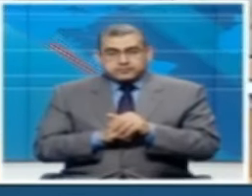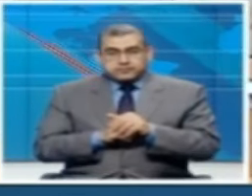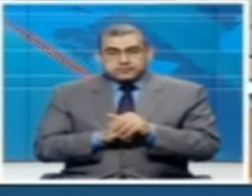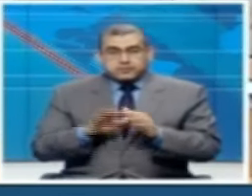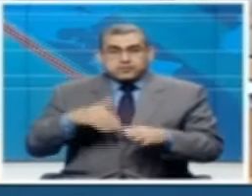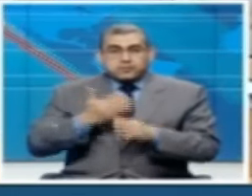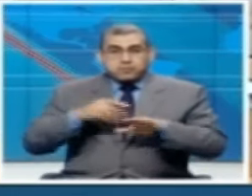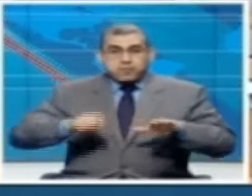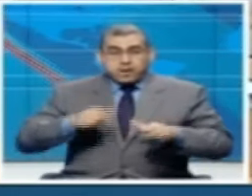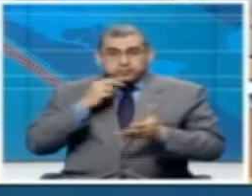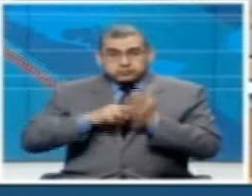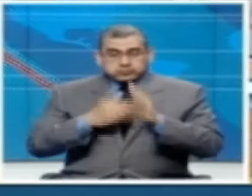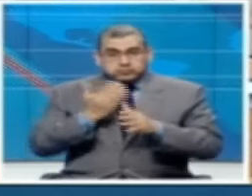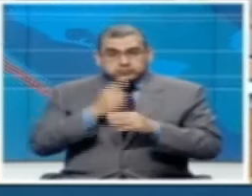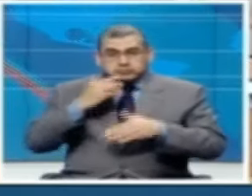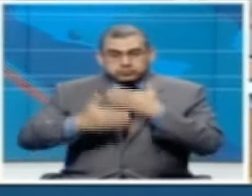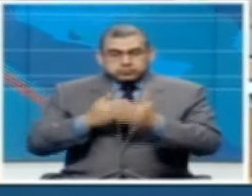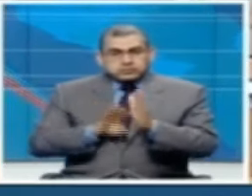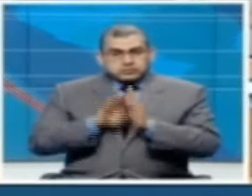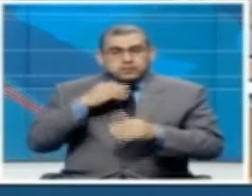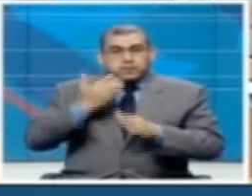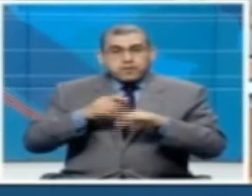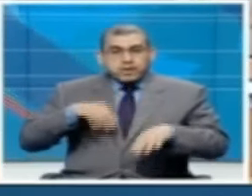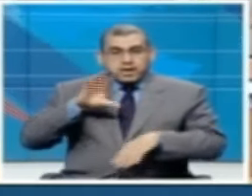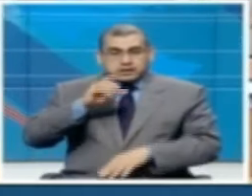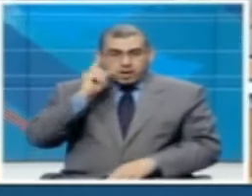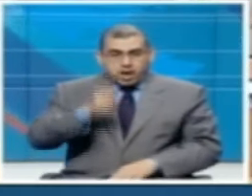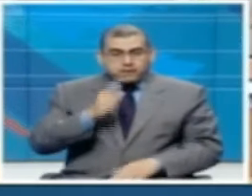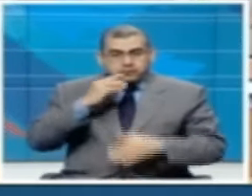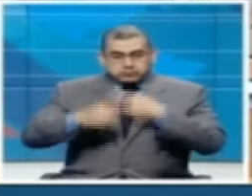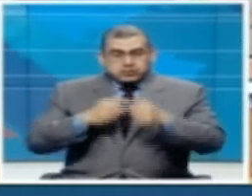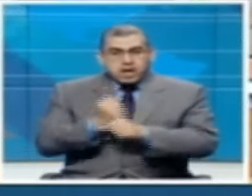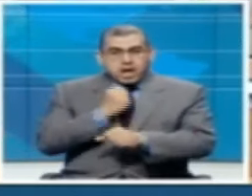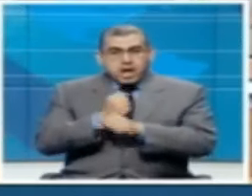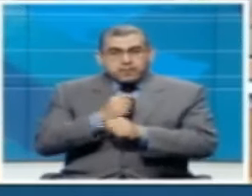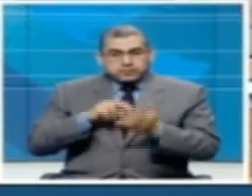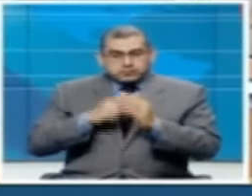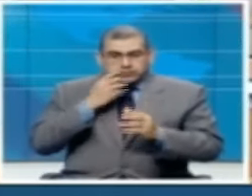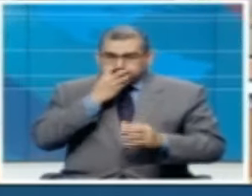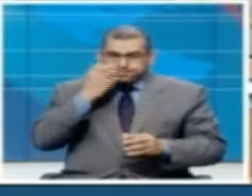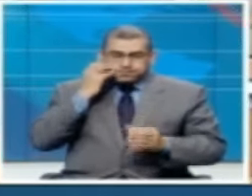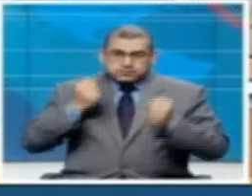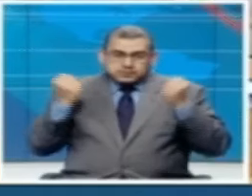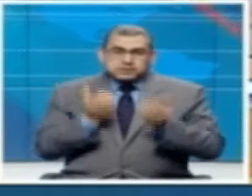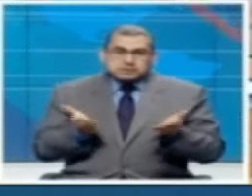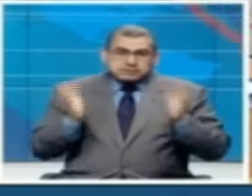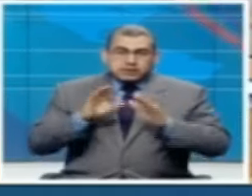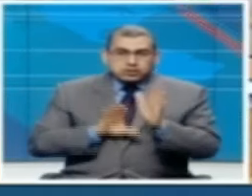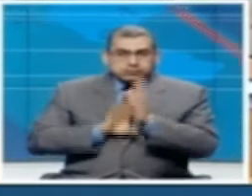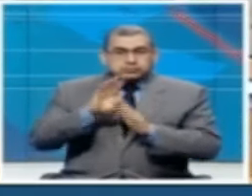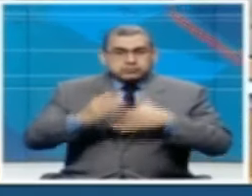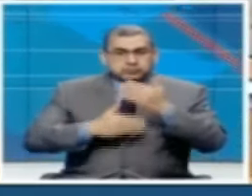وتحديث الياتها حيث وجه السيد الرئيس بمواصله العمل المكثف في جهود التطوير